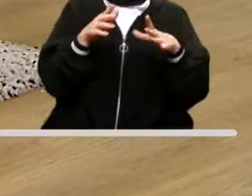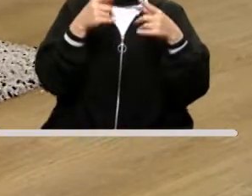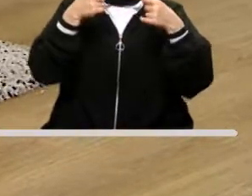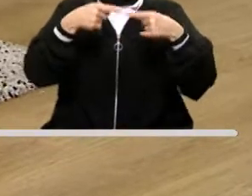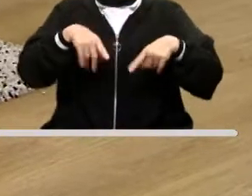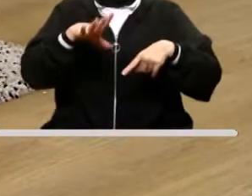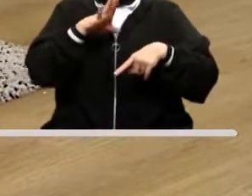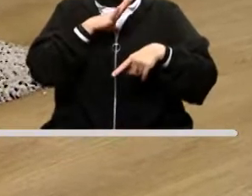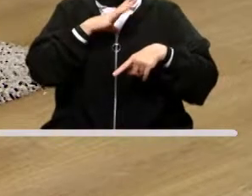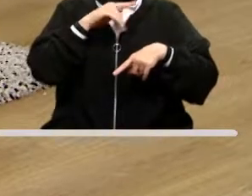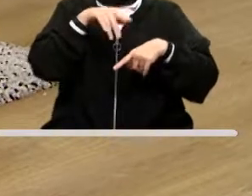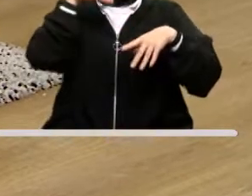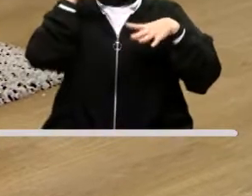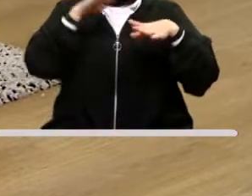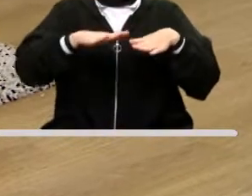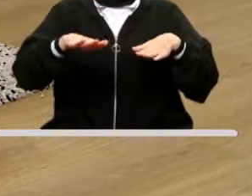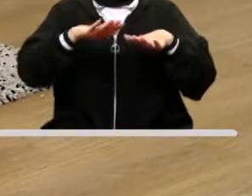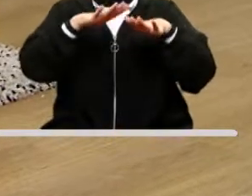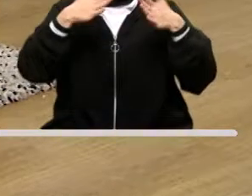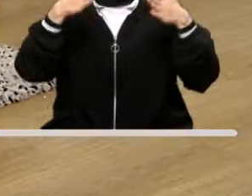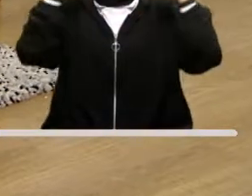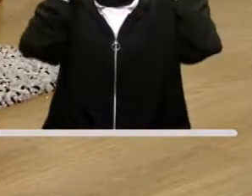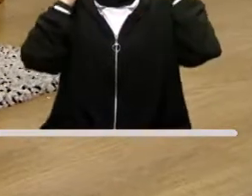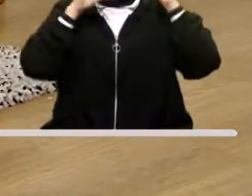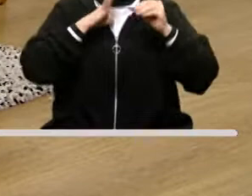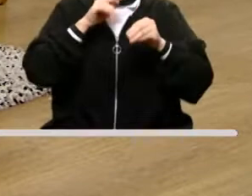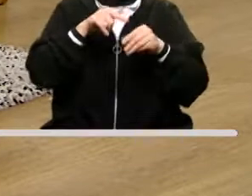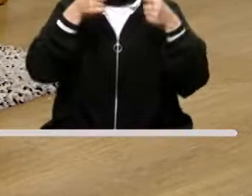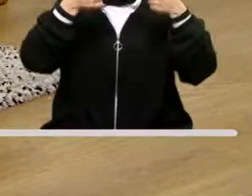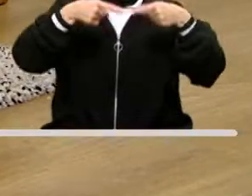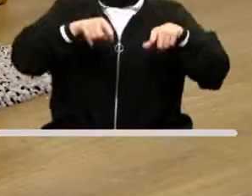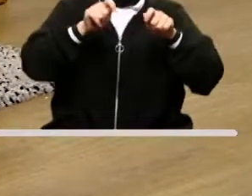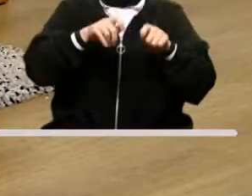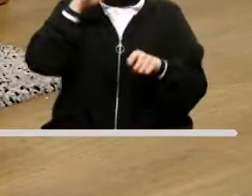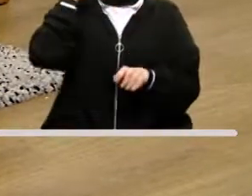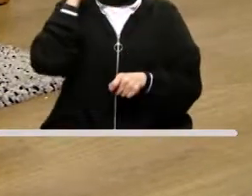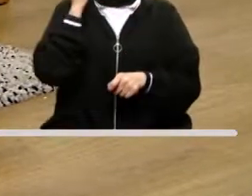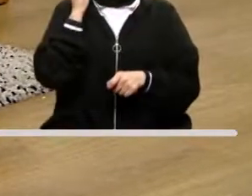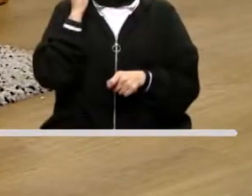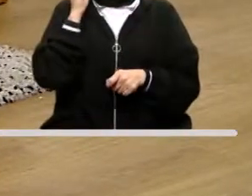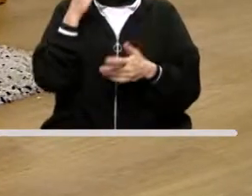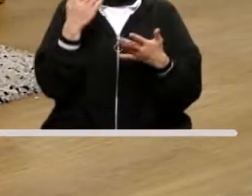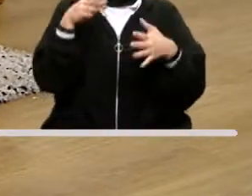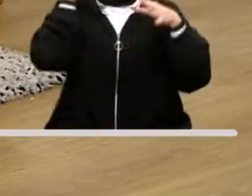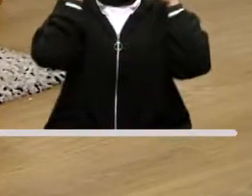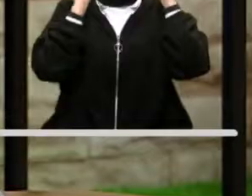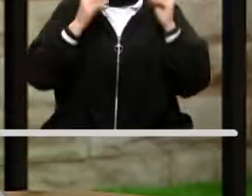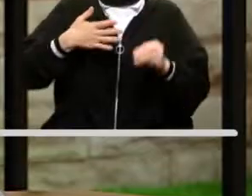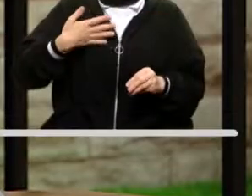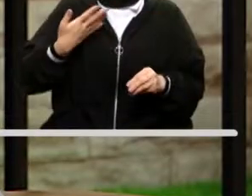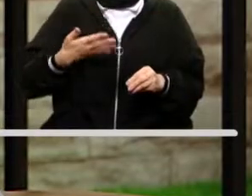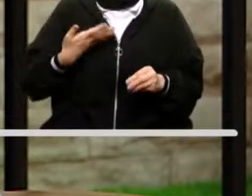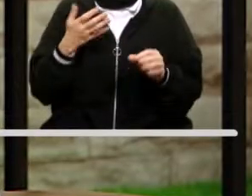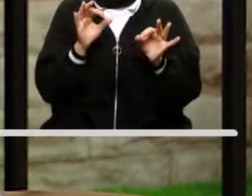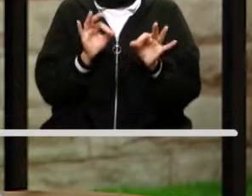süreçtir. Çocukların öğrenme biçimini öğrenmeniz. Zaten öğrenme temelinde biliyorsunuz merakla başlar,